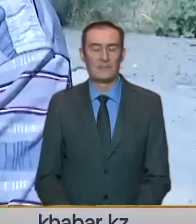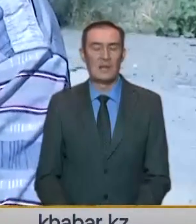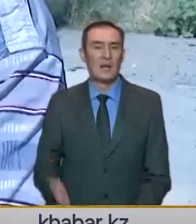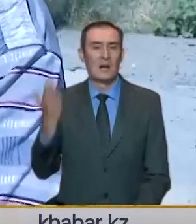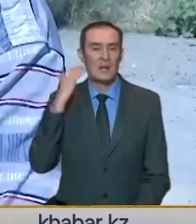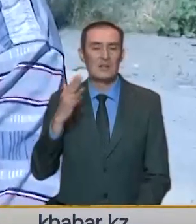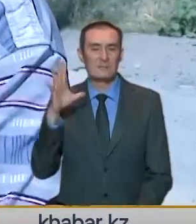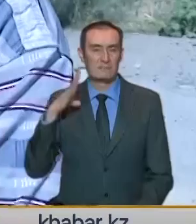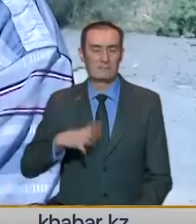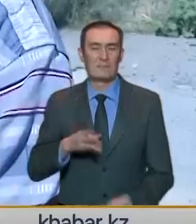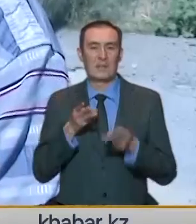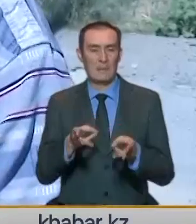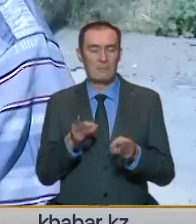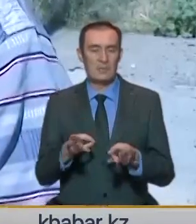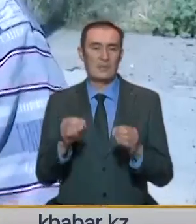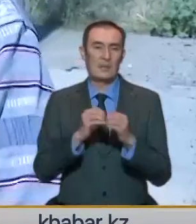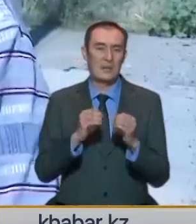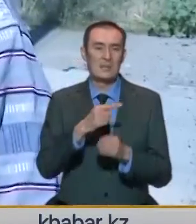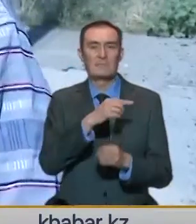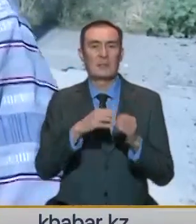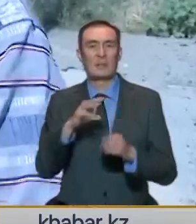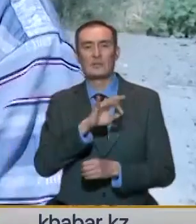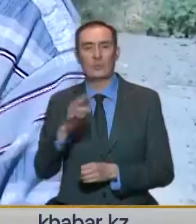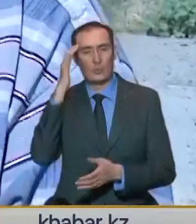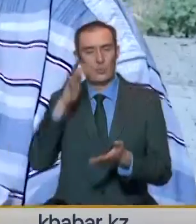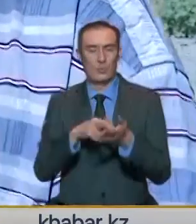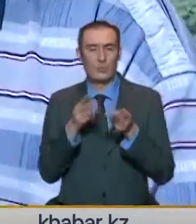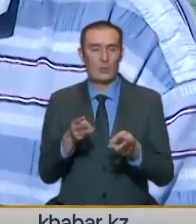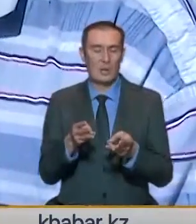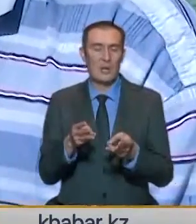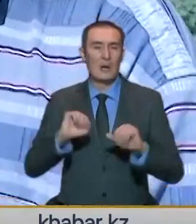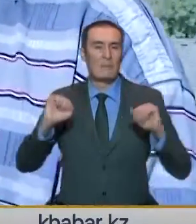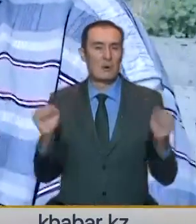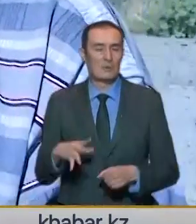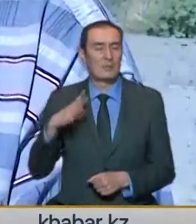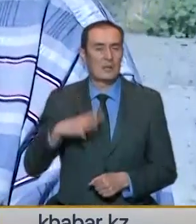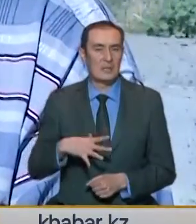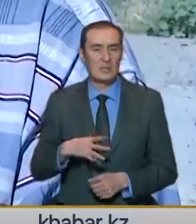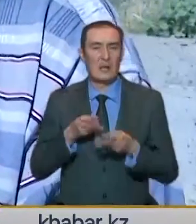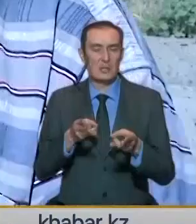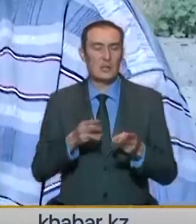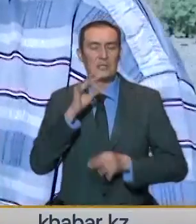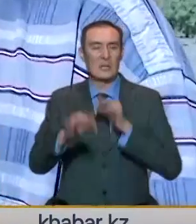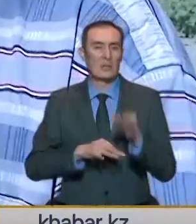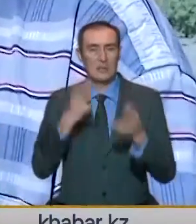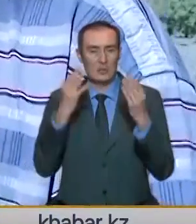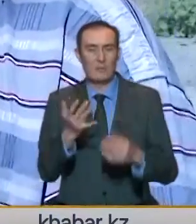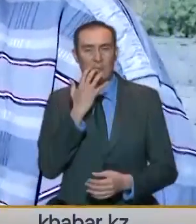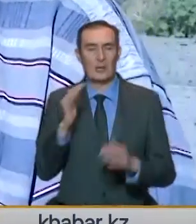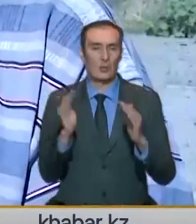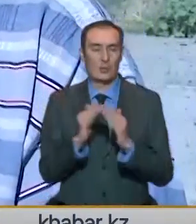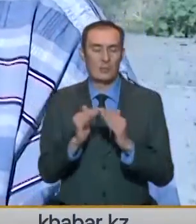Раньше всю зиму топили печку. По 10-15 тонн угля уходило за зиму. Морозы приходилось кочегарить весь день, чтобы обогреть